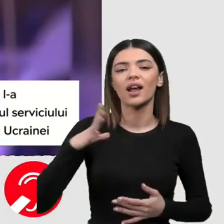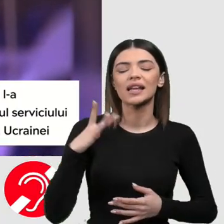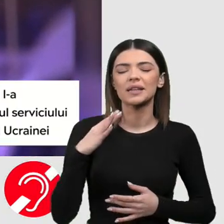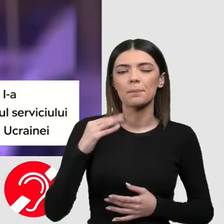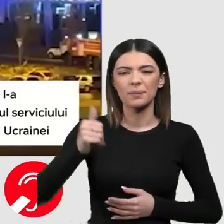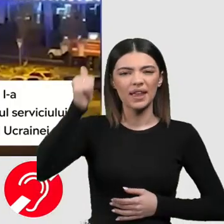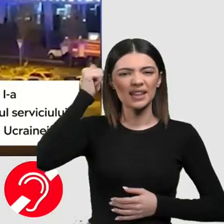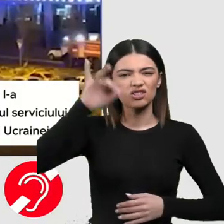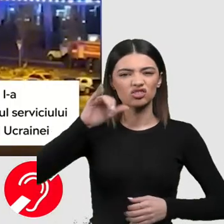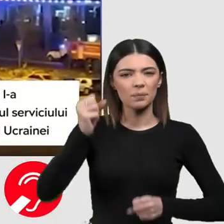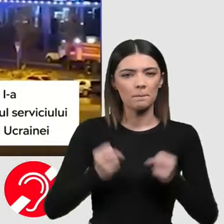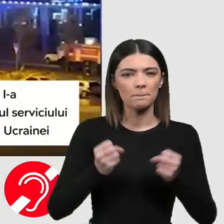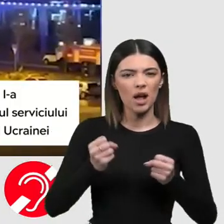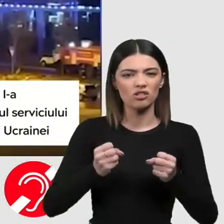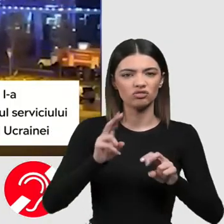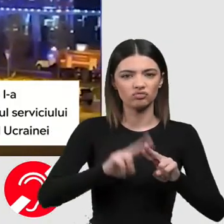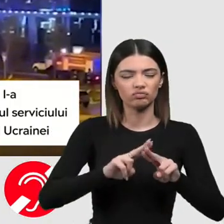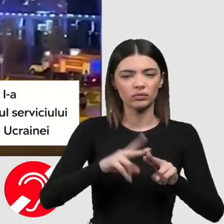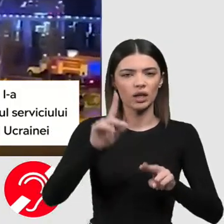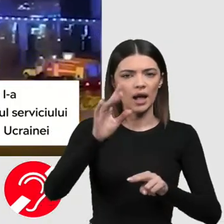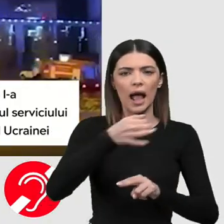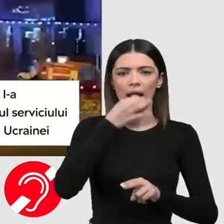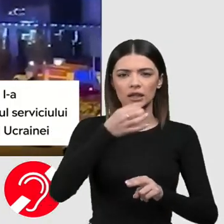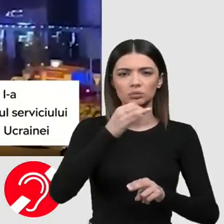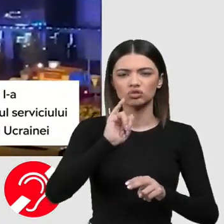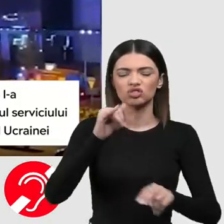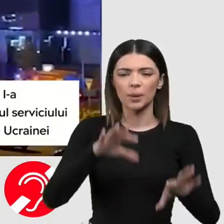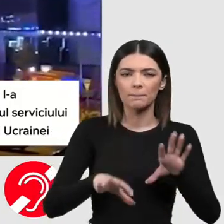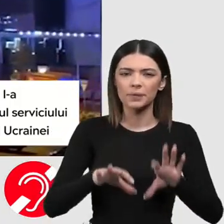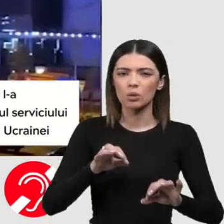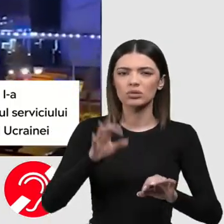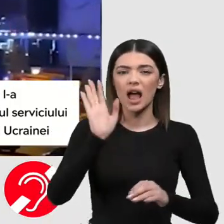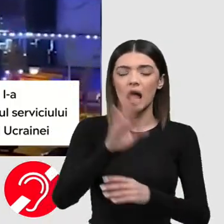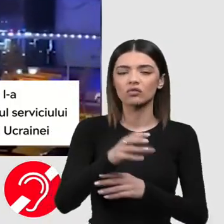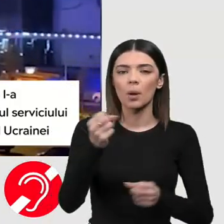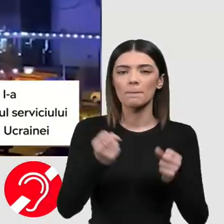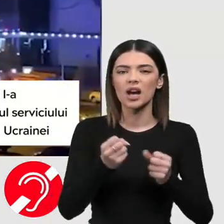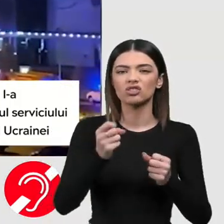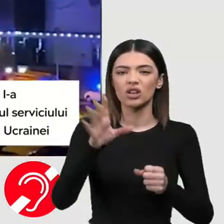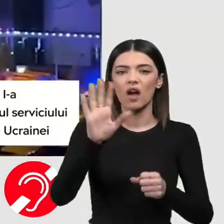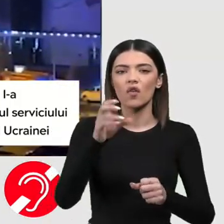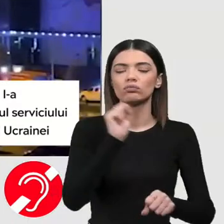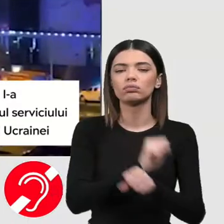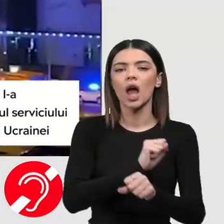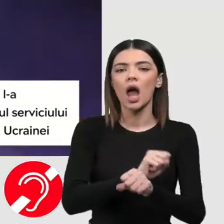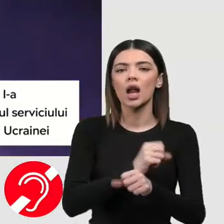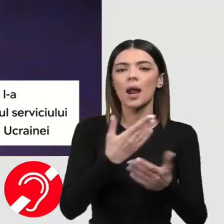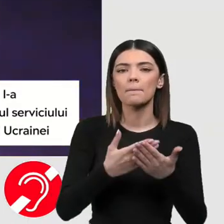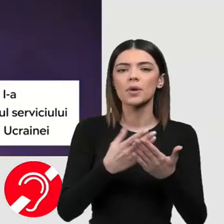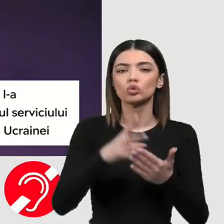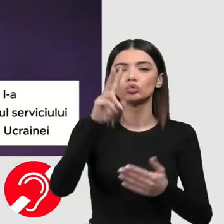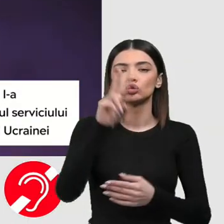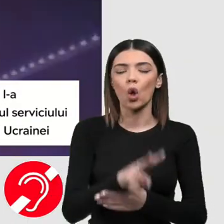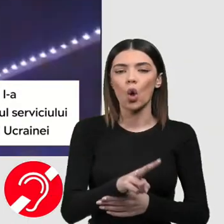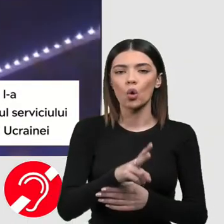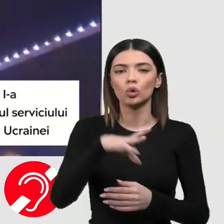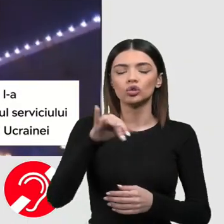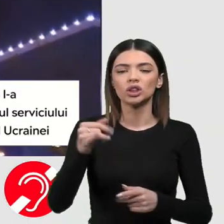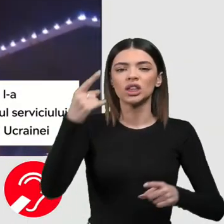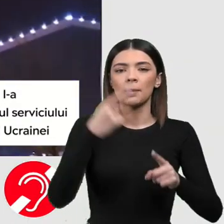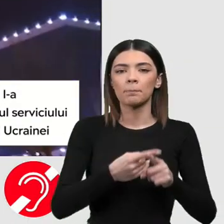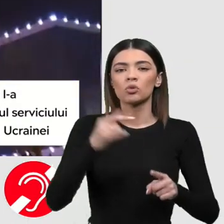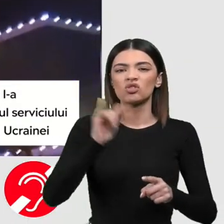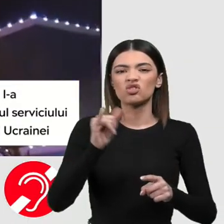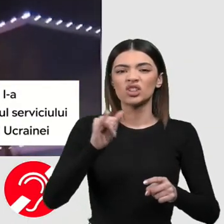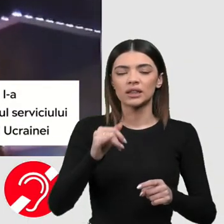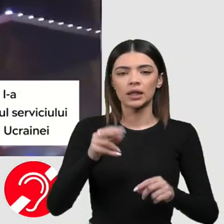Ieri proprietarii mașinii, de exemplu, că tot vorbim de anchetă, au fost arestați pentru 2 luni. Cei care